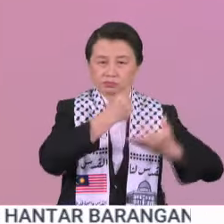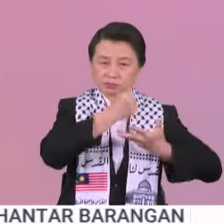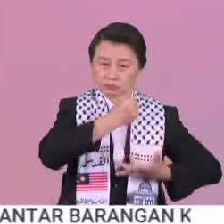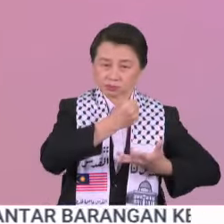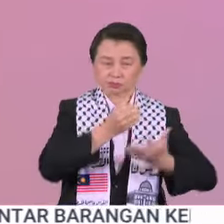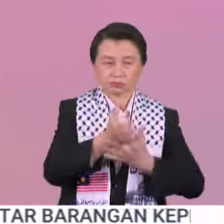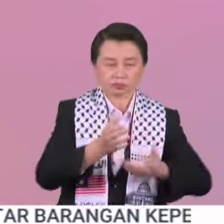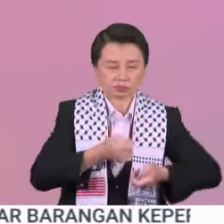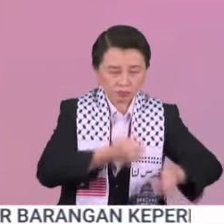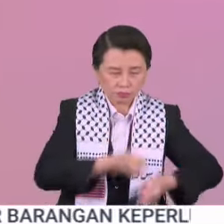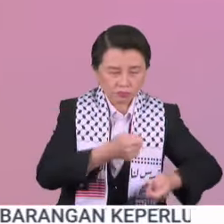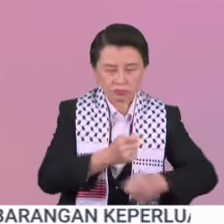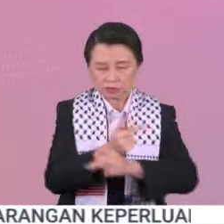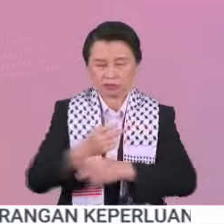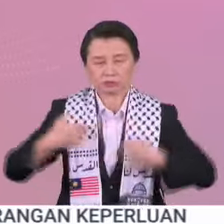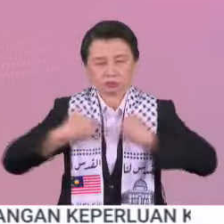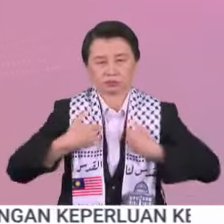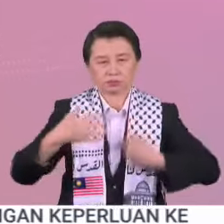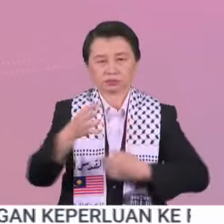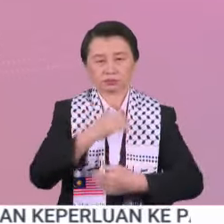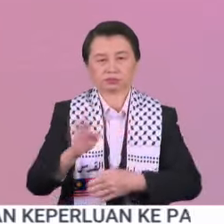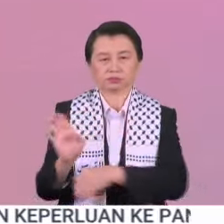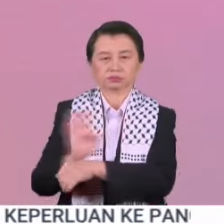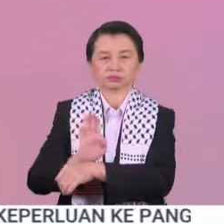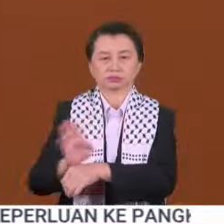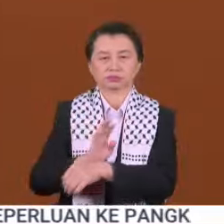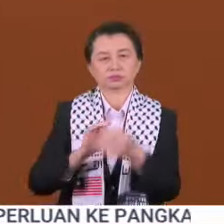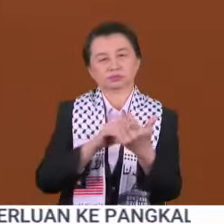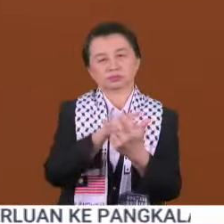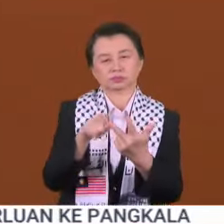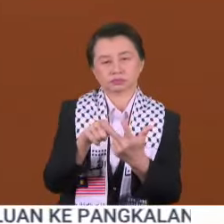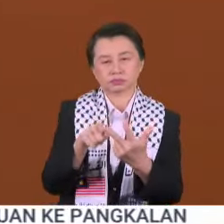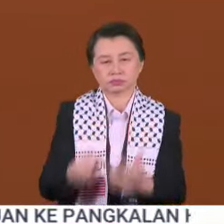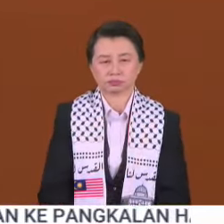melalui pertanian, peternakan dan perniagaan.